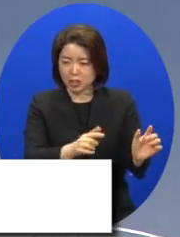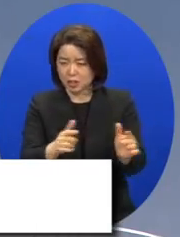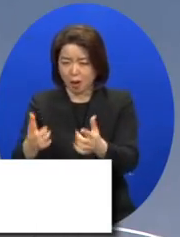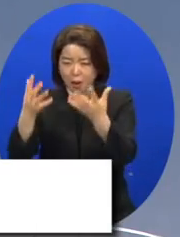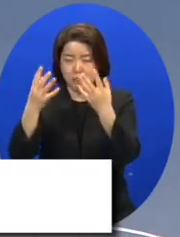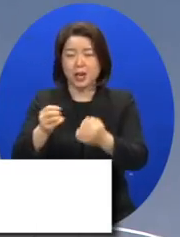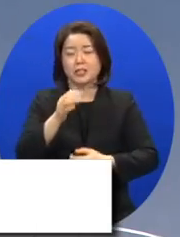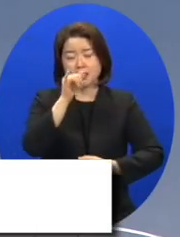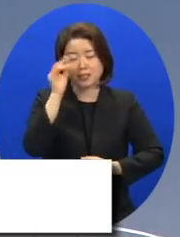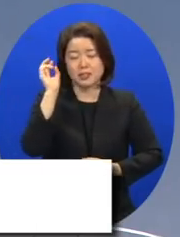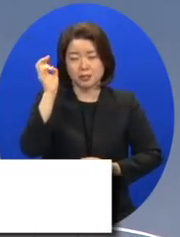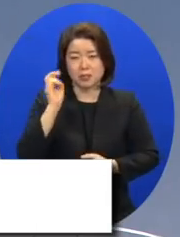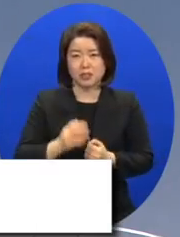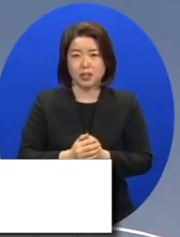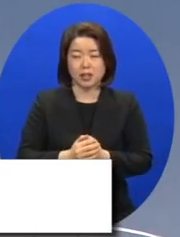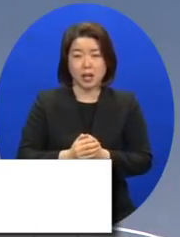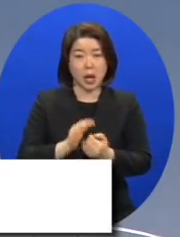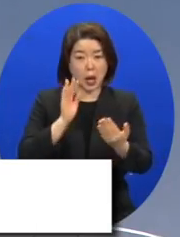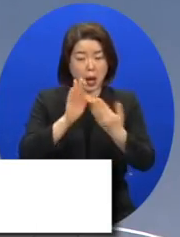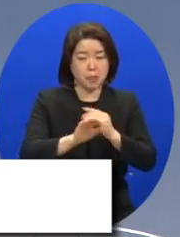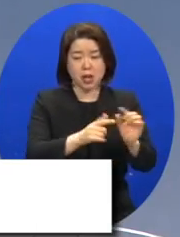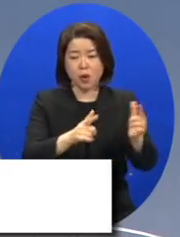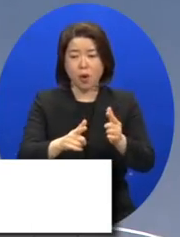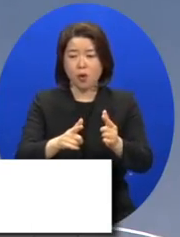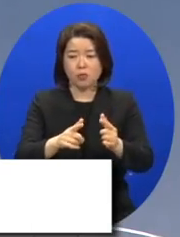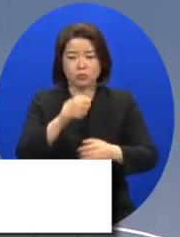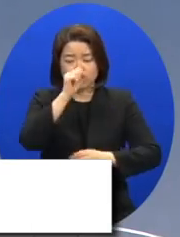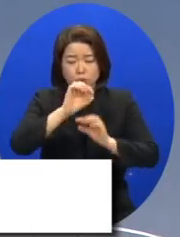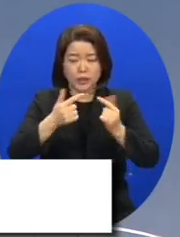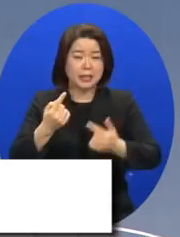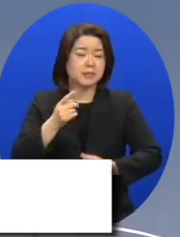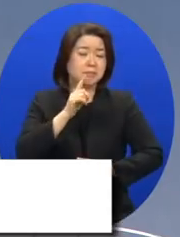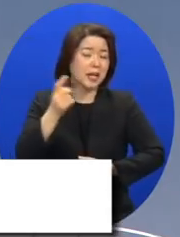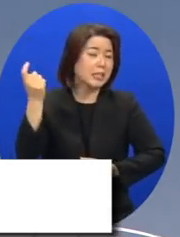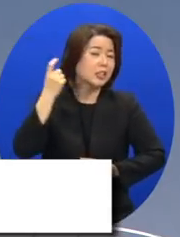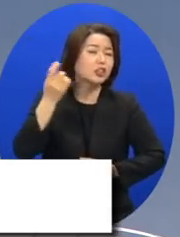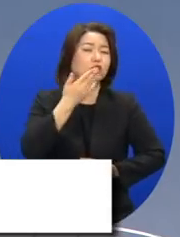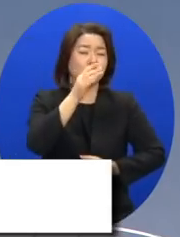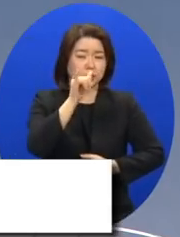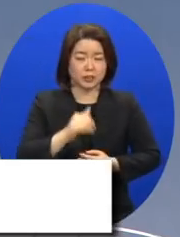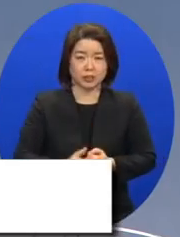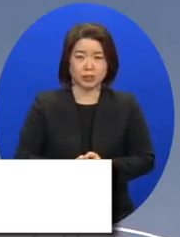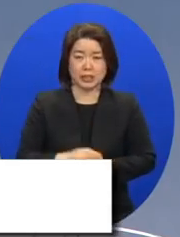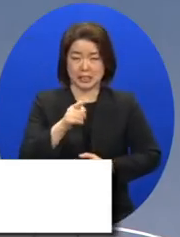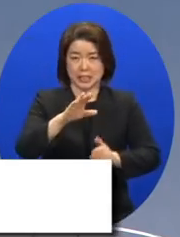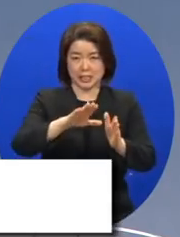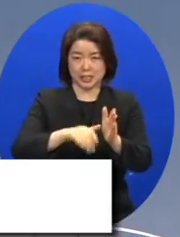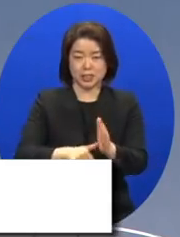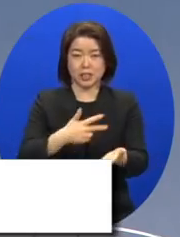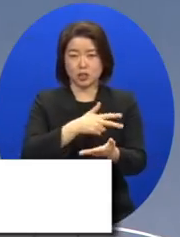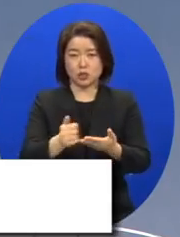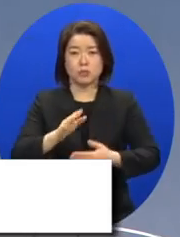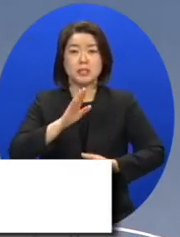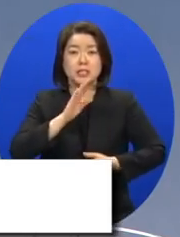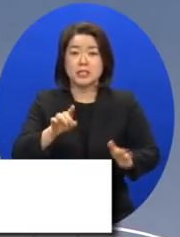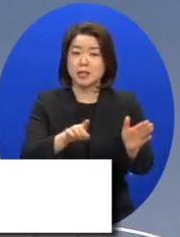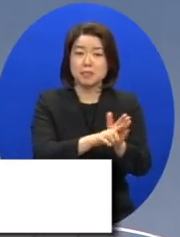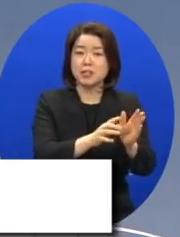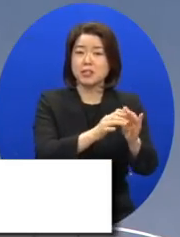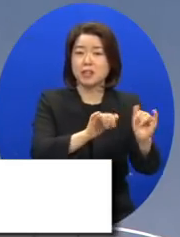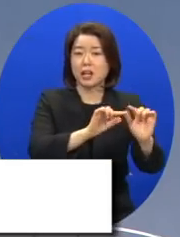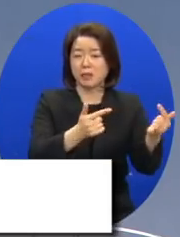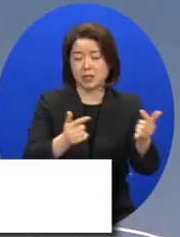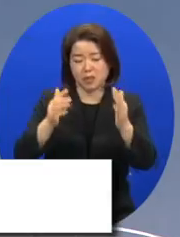또 별의별 말들 드릴 때도 있습니다 그 때 주님을 진짜 믿는 사람 아니면 다